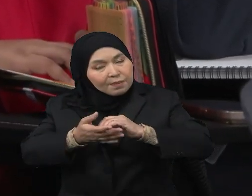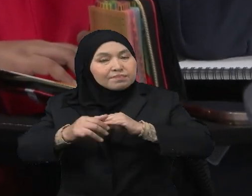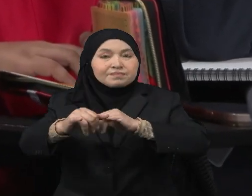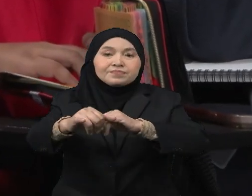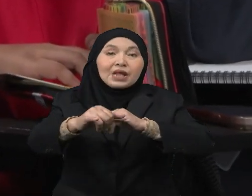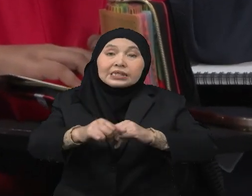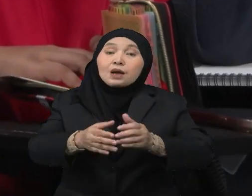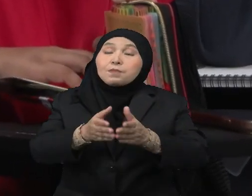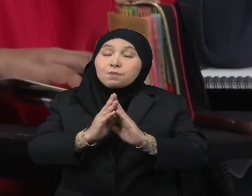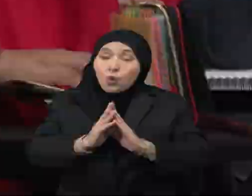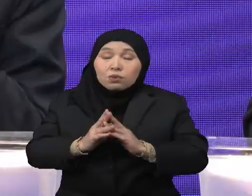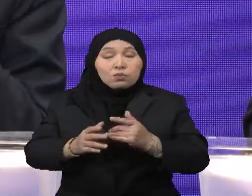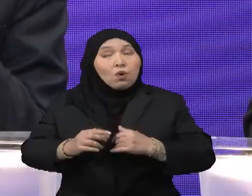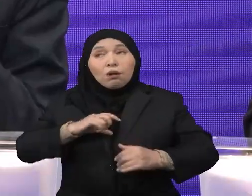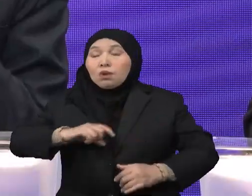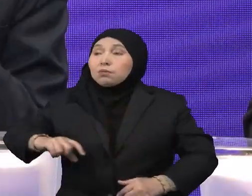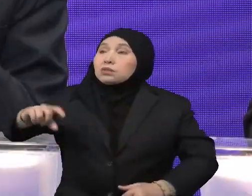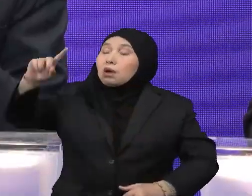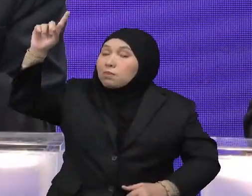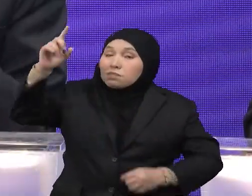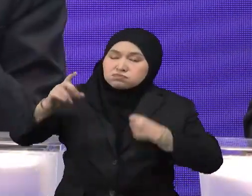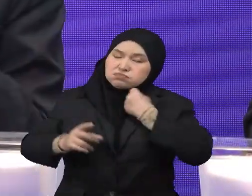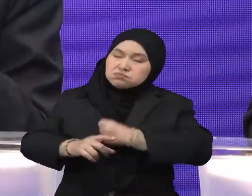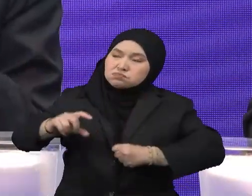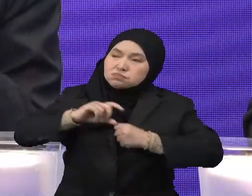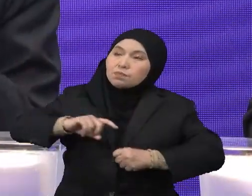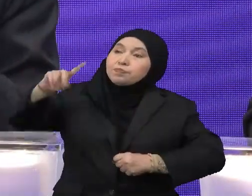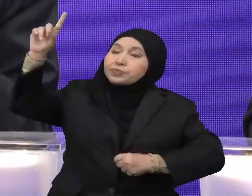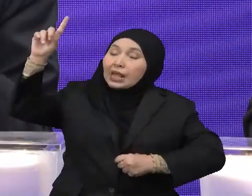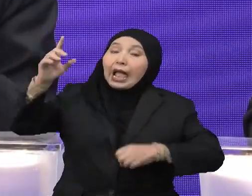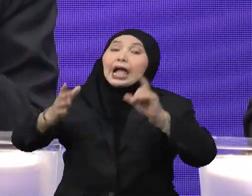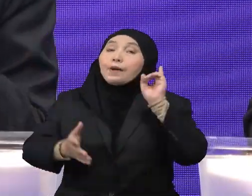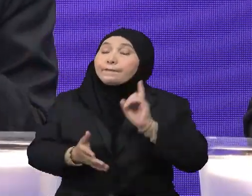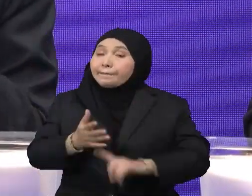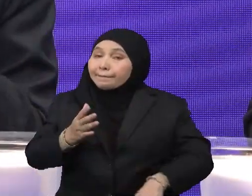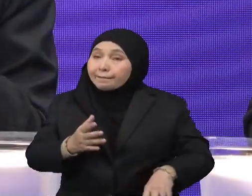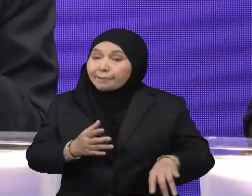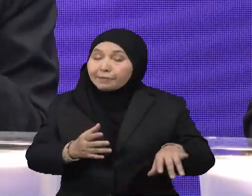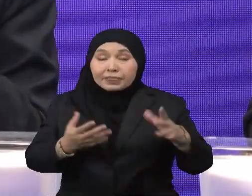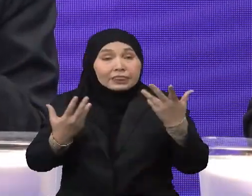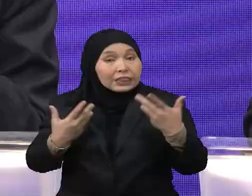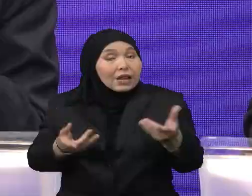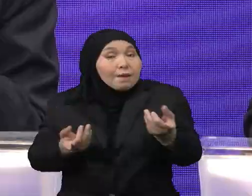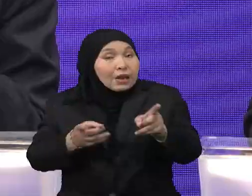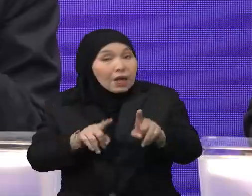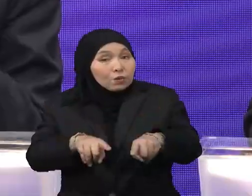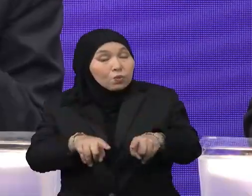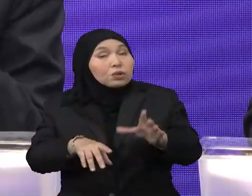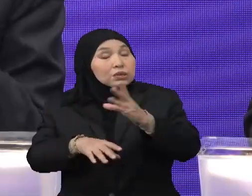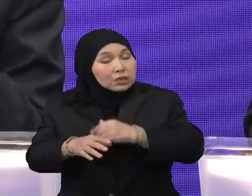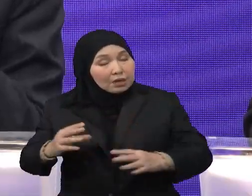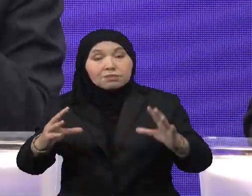untuk memohon ampun kepada Allah Subhanahu Wa Ta'ala atas apa yang telah berlaku kemudian